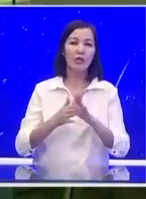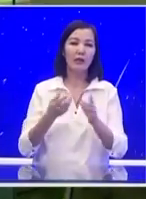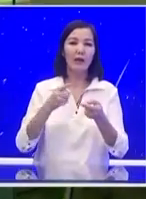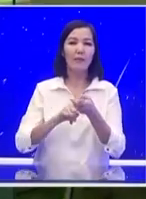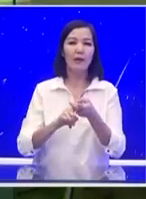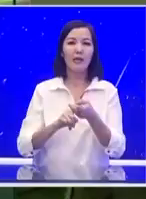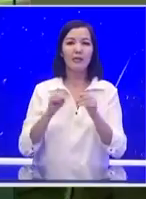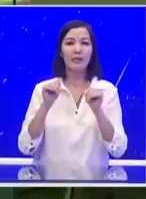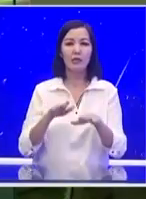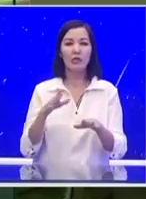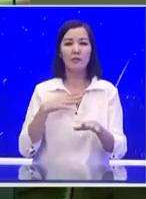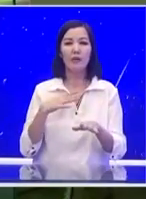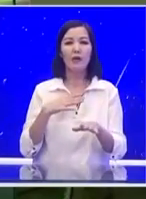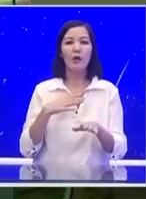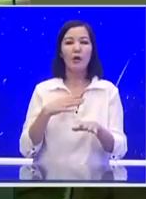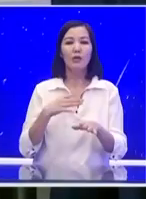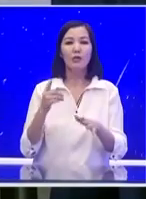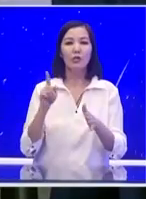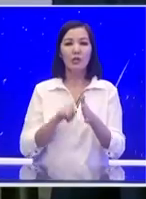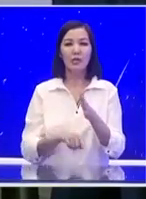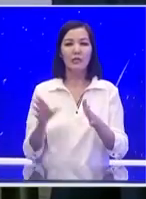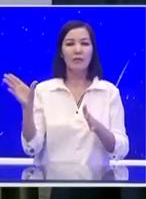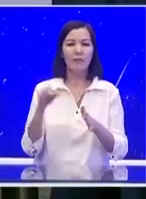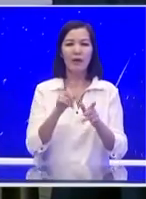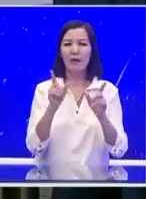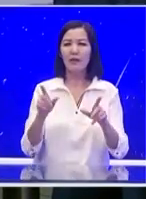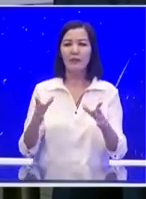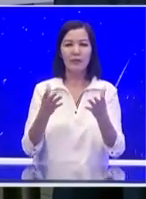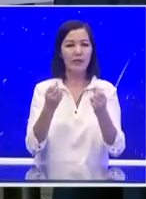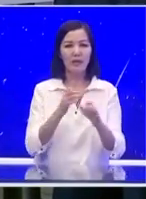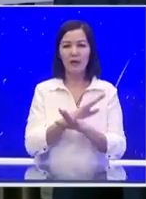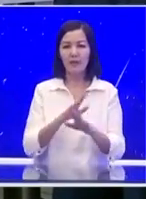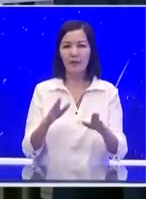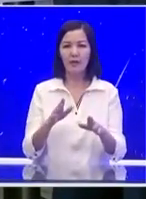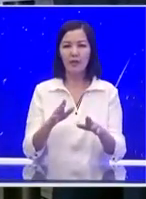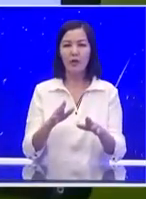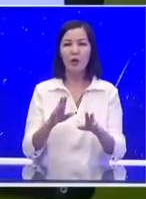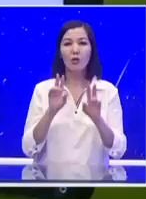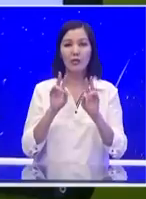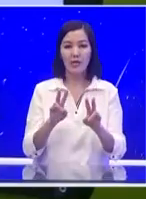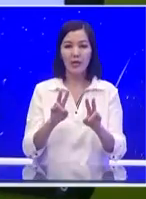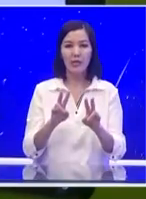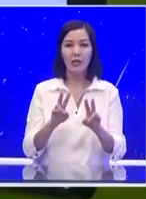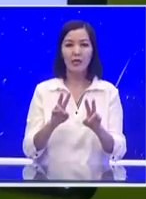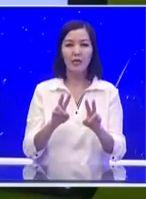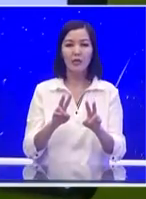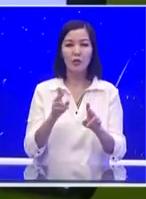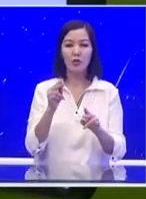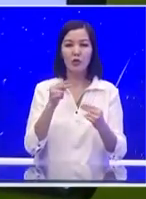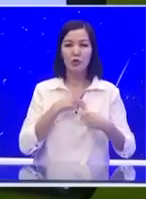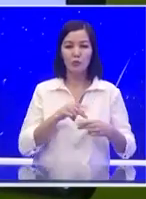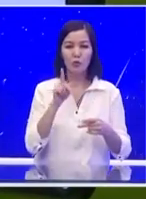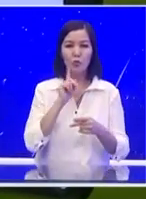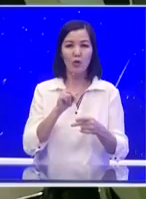арнайы қабылданған шешім. Алайда мұндай жеңілдікті барлық ел азаматтары қолдан алмайды. Тек осы кезеңде жұмысынан